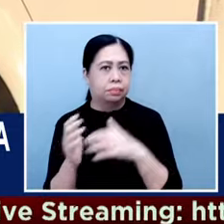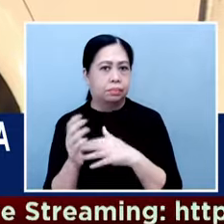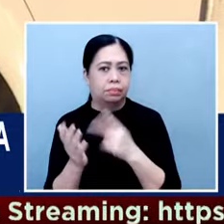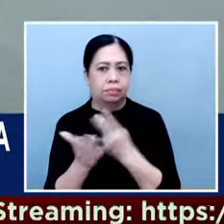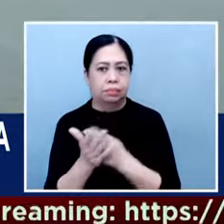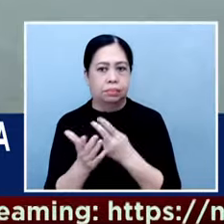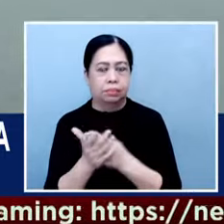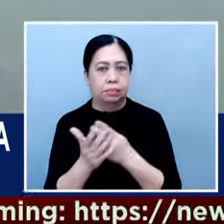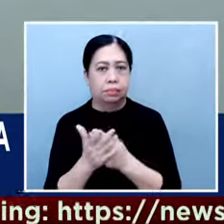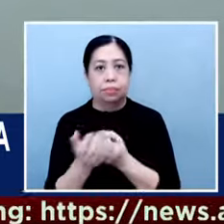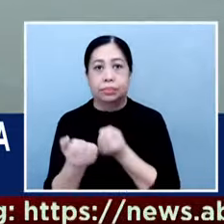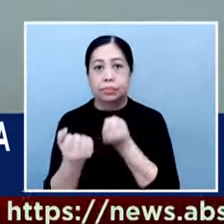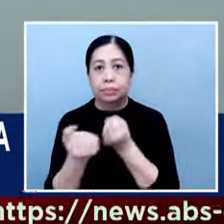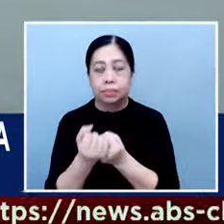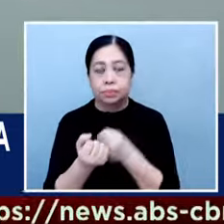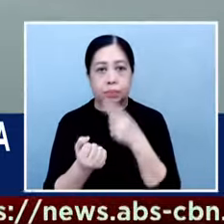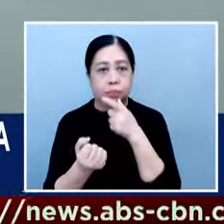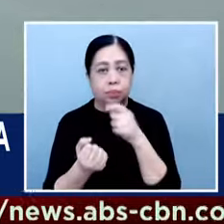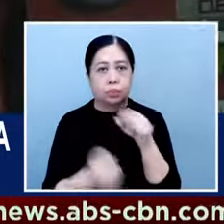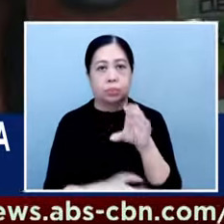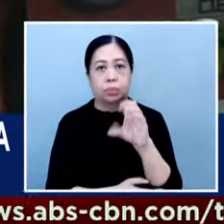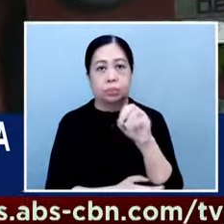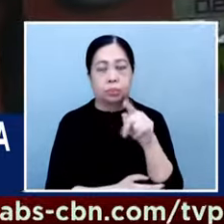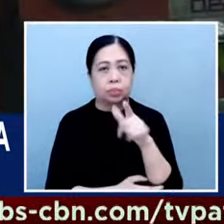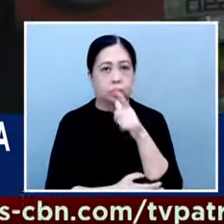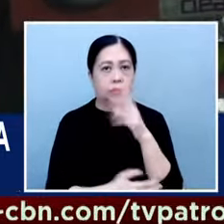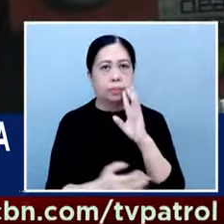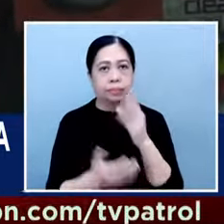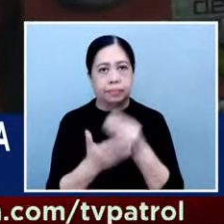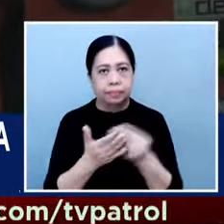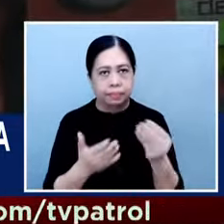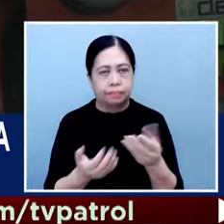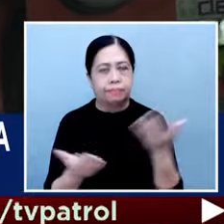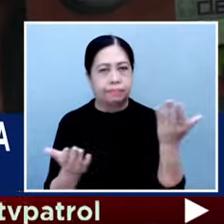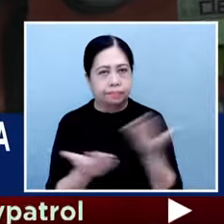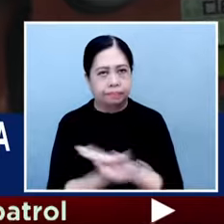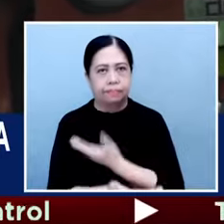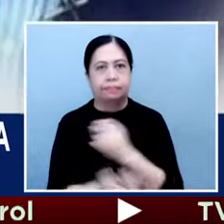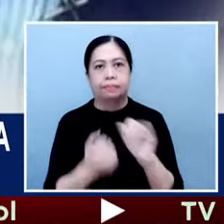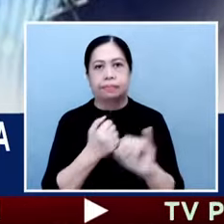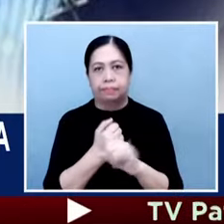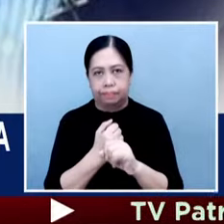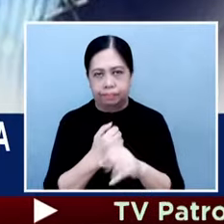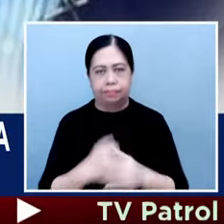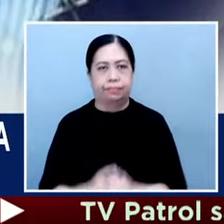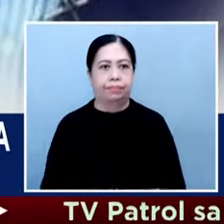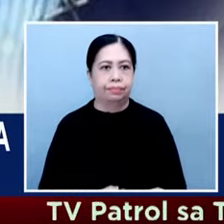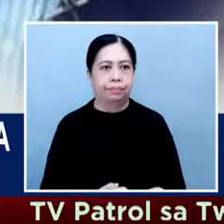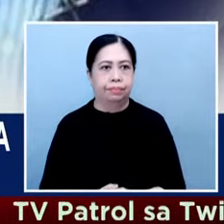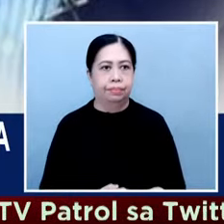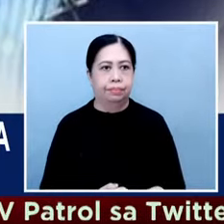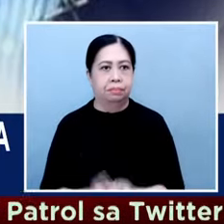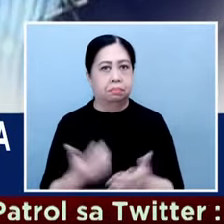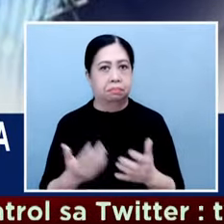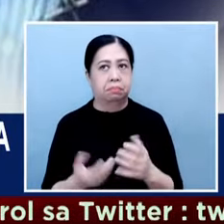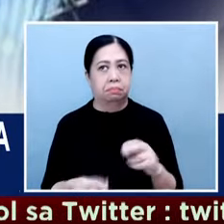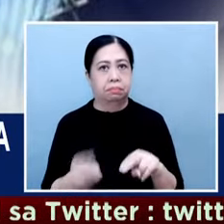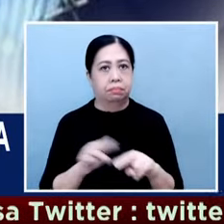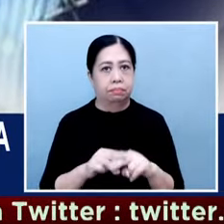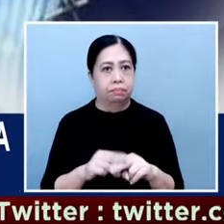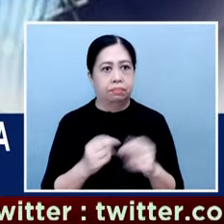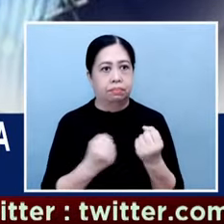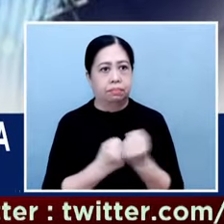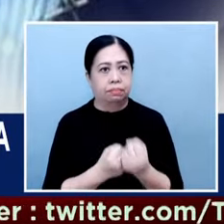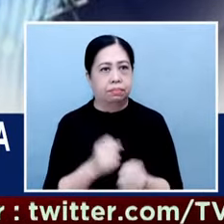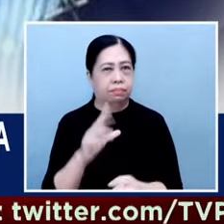na subsidy sa mga kooperatibang bibili ng modernized jeepney unit. Baka pwedeng dagdagan niyan kahit